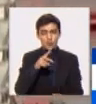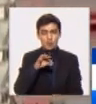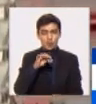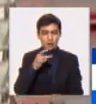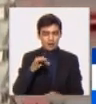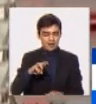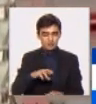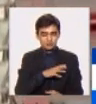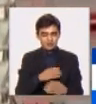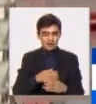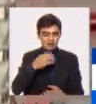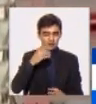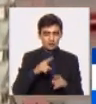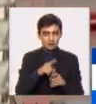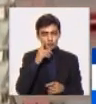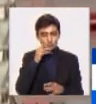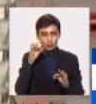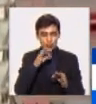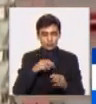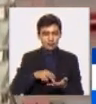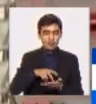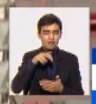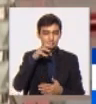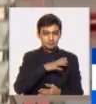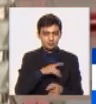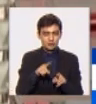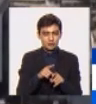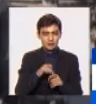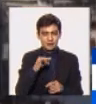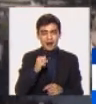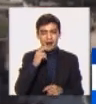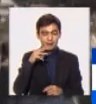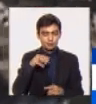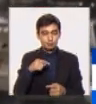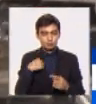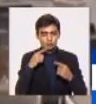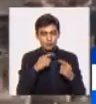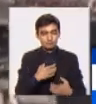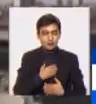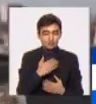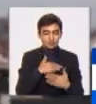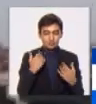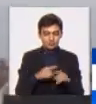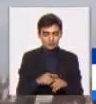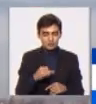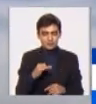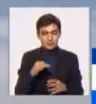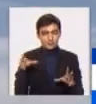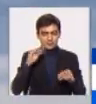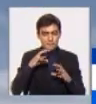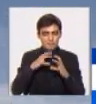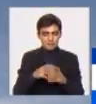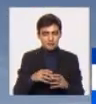как «Башня Агроб». По словам мужчины, его восхождение – символический акт борьбы со страхом, охватившим всю планету